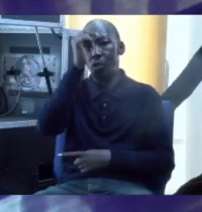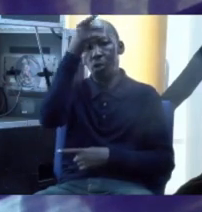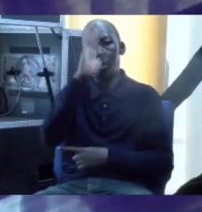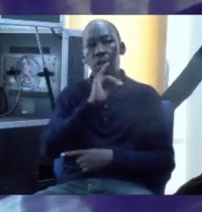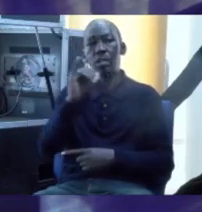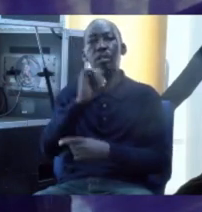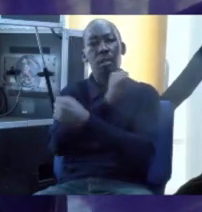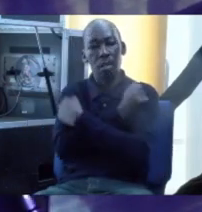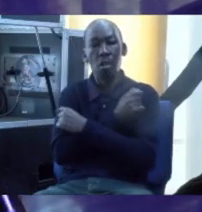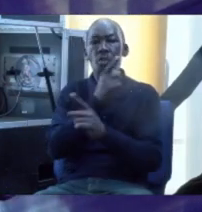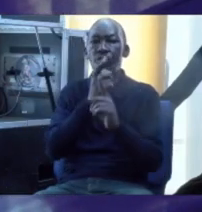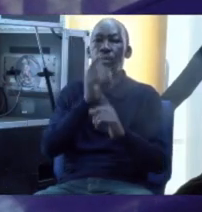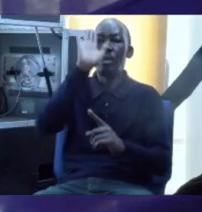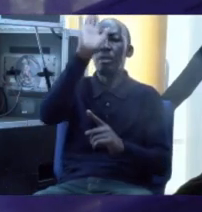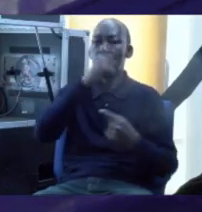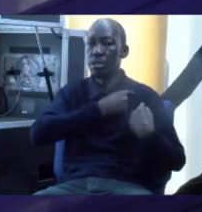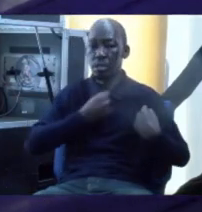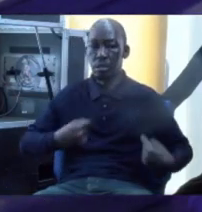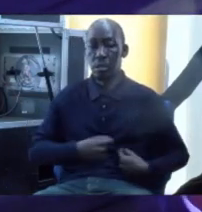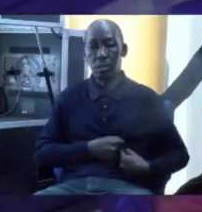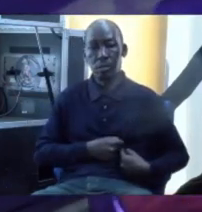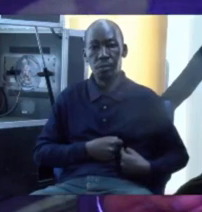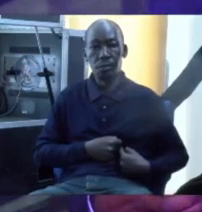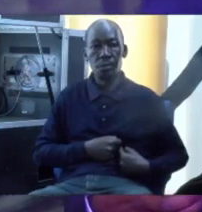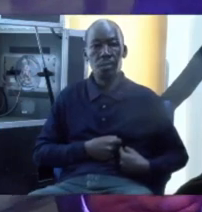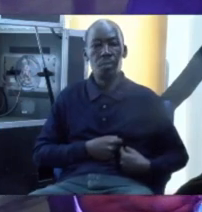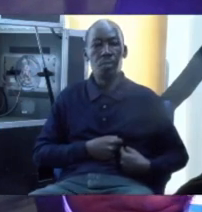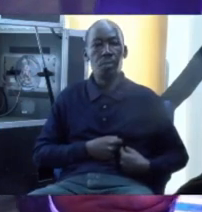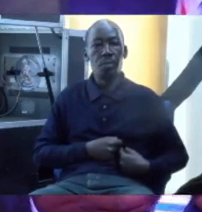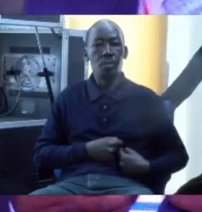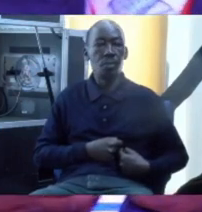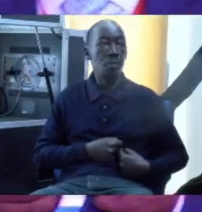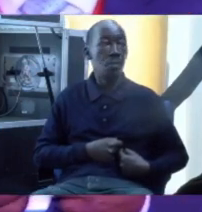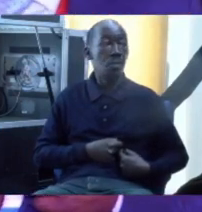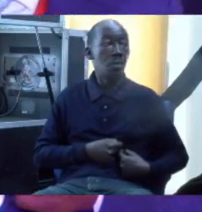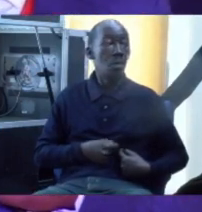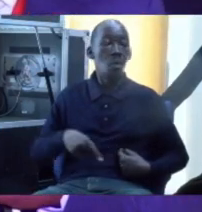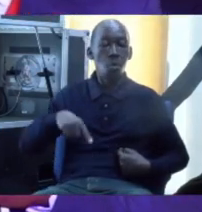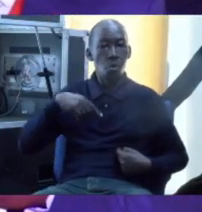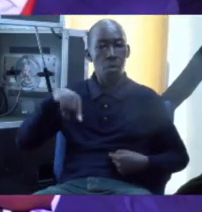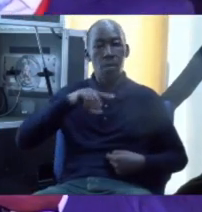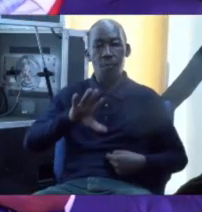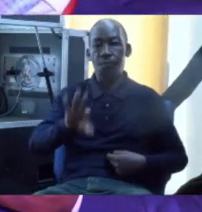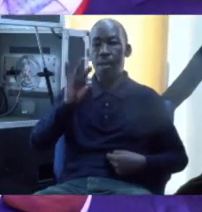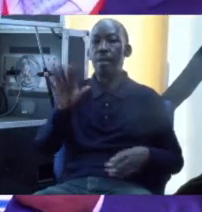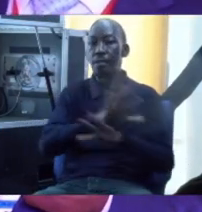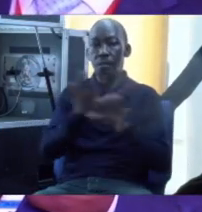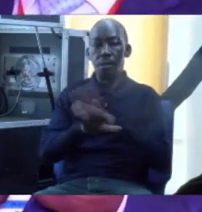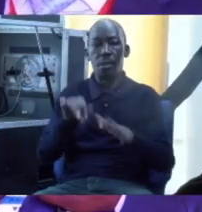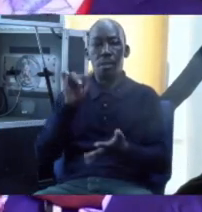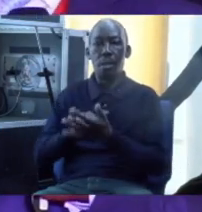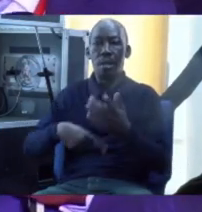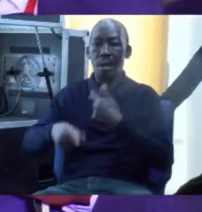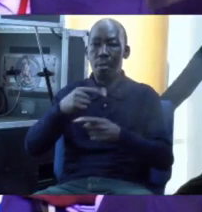kwa sababu Mungu ni upendo. And from his heart. Na kutoka basi kwa moyo wake. We find everything that comes to you which is